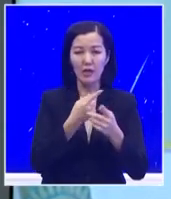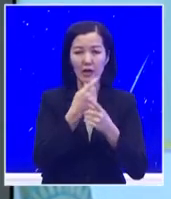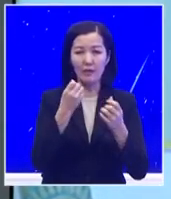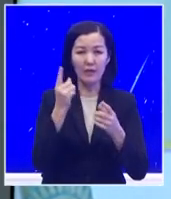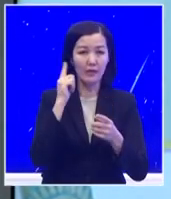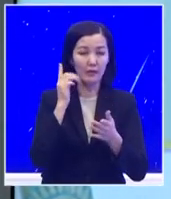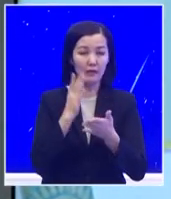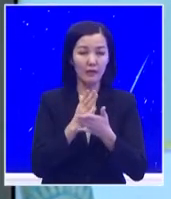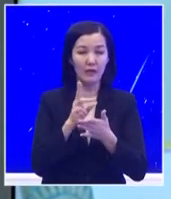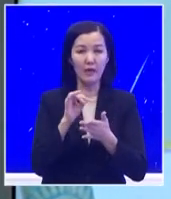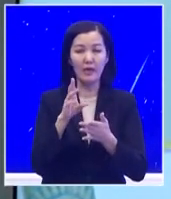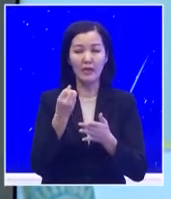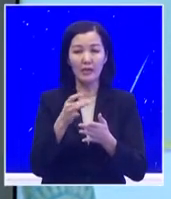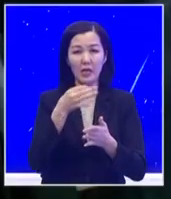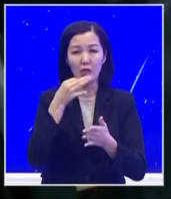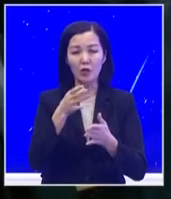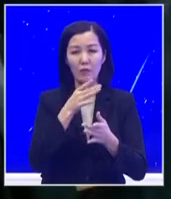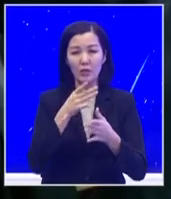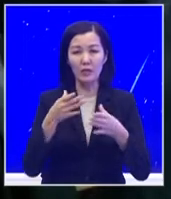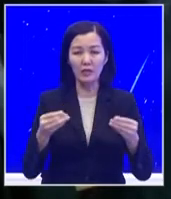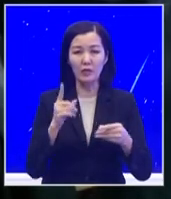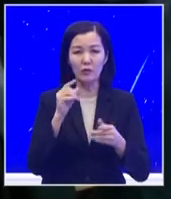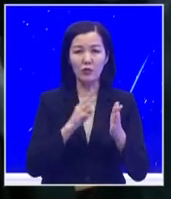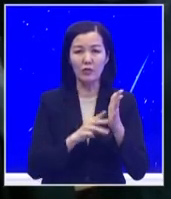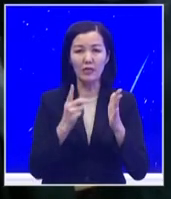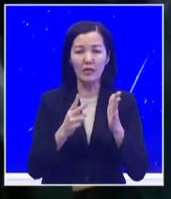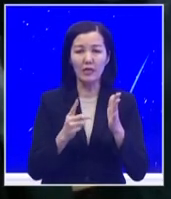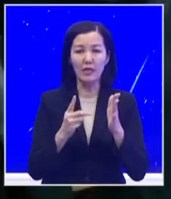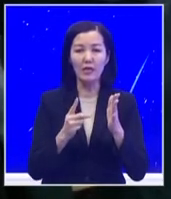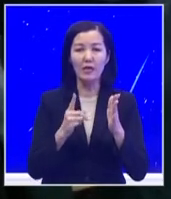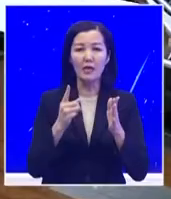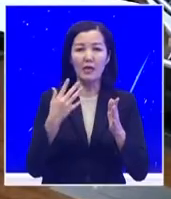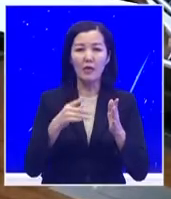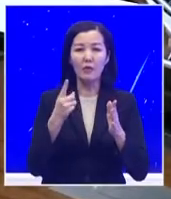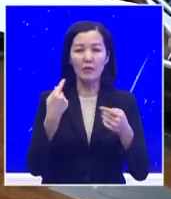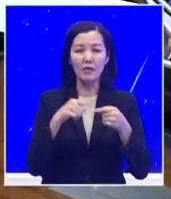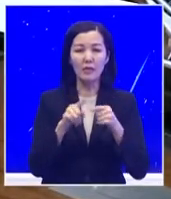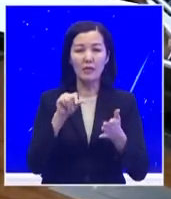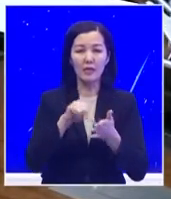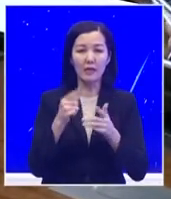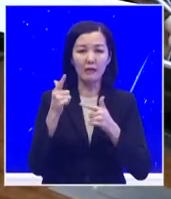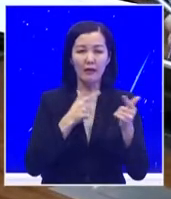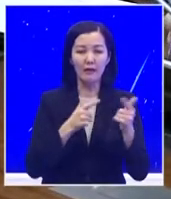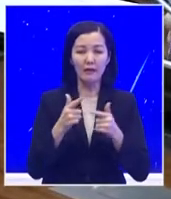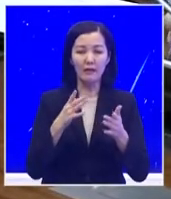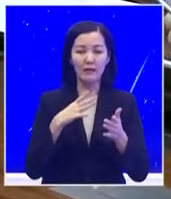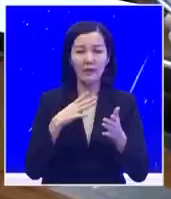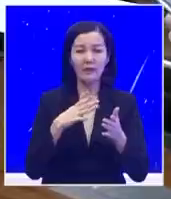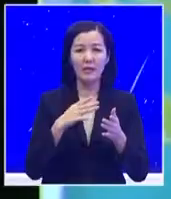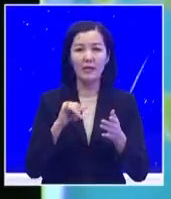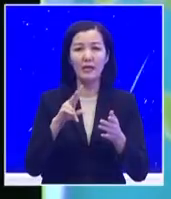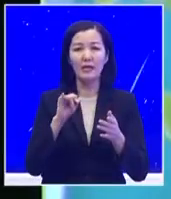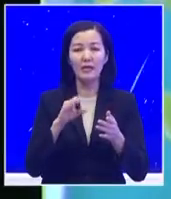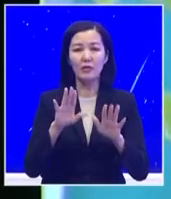тыңдады. Қарасай ауданында жауапты кезеңге 182 адам, 51 техника жұмылдырылыпты, 17 канал тазартылыпты.